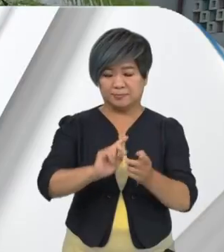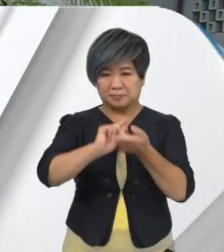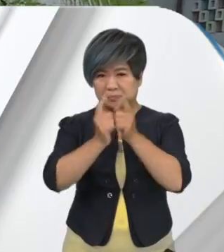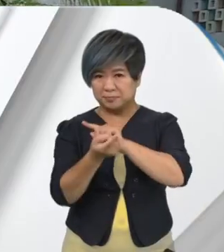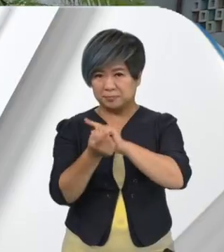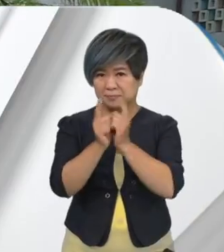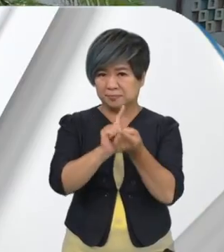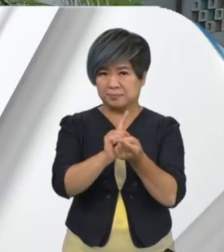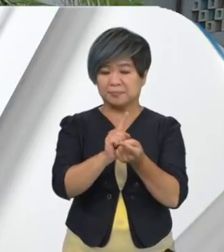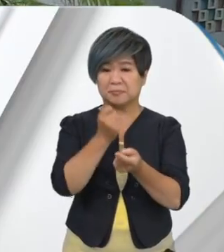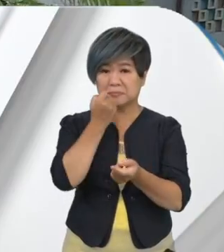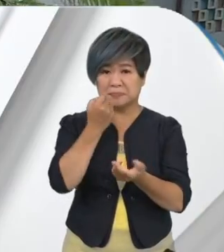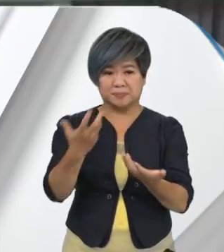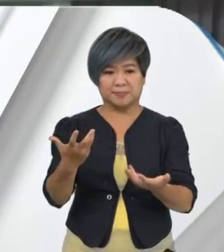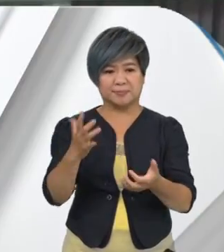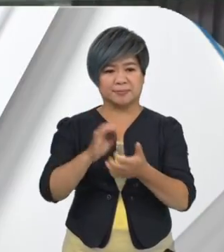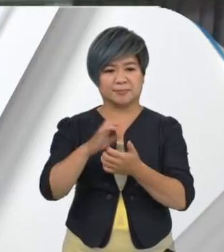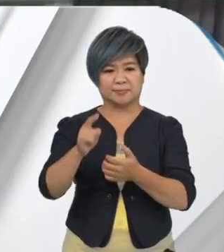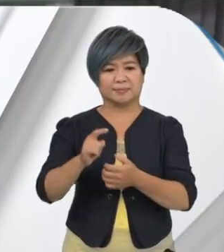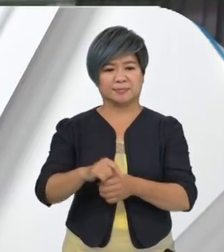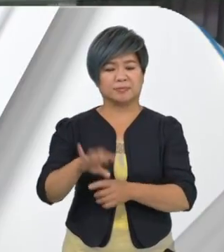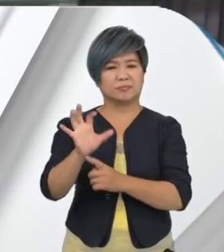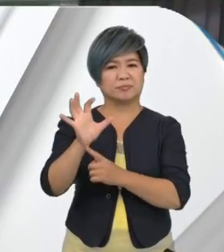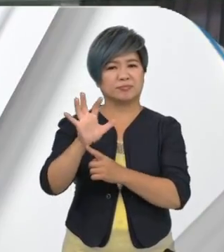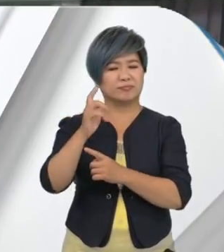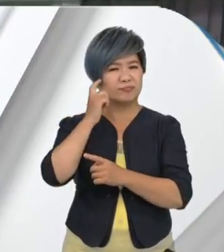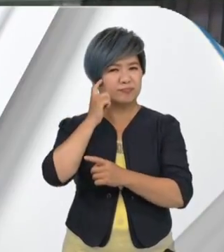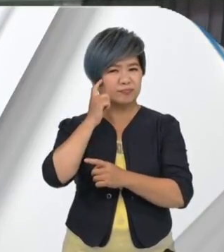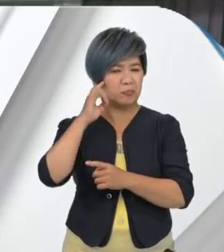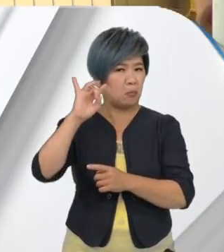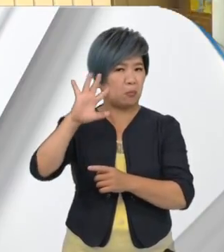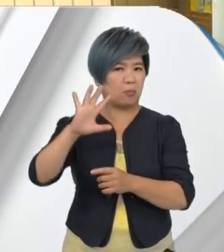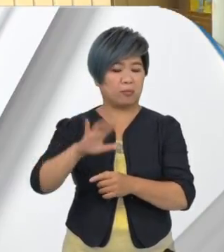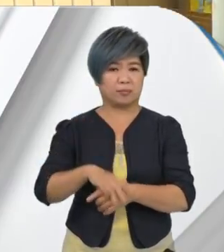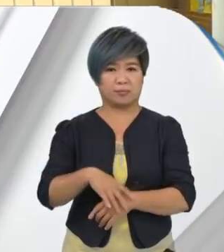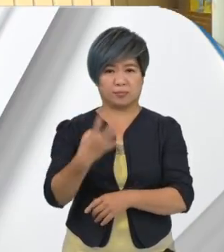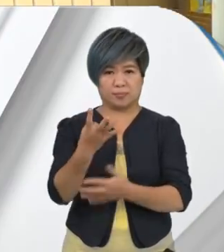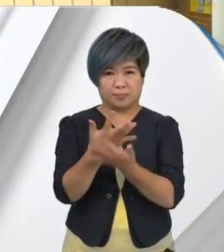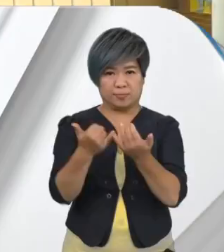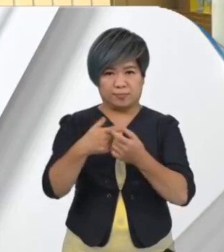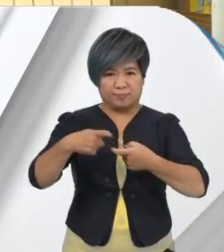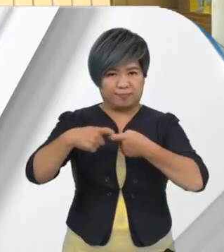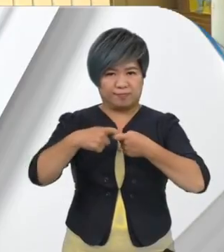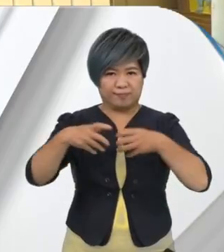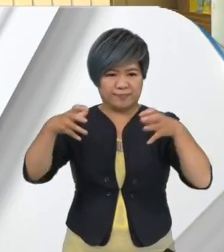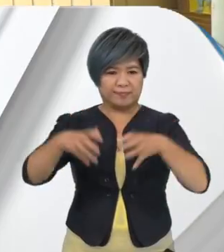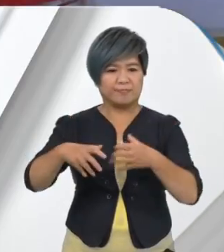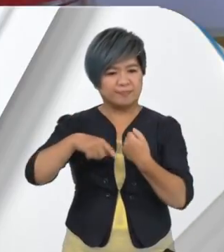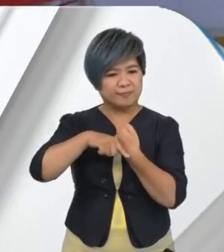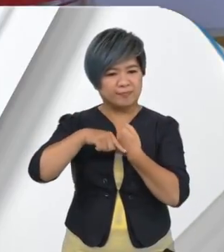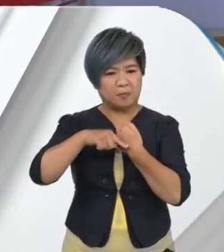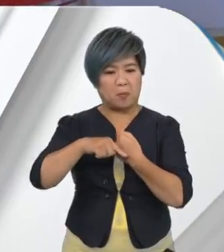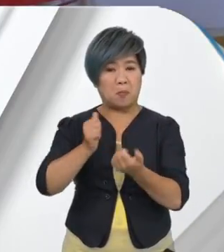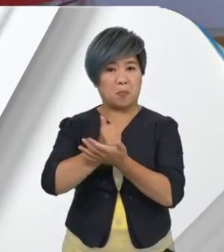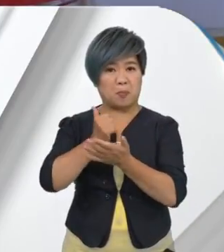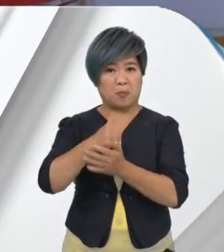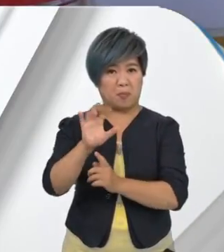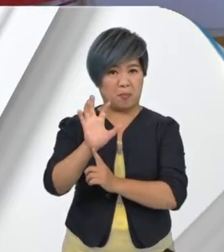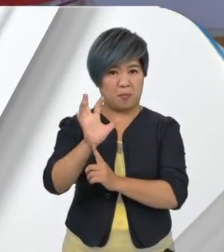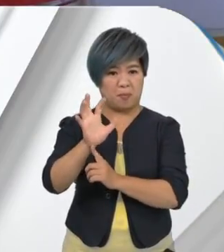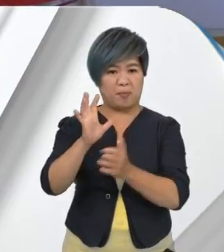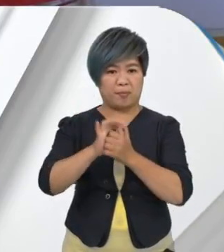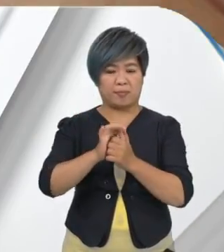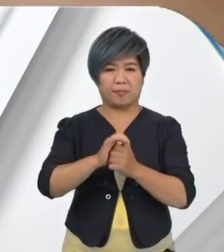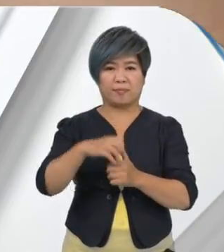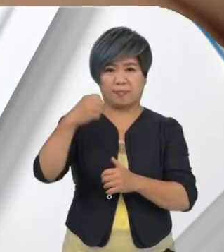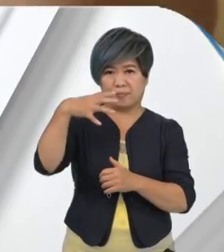许多教研出现方程的启发，振兴国小四个学生的所组成的团队，成功利用枫叶的同太阳能